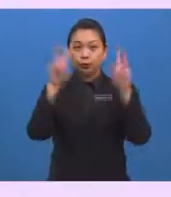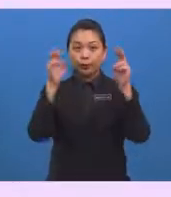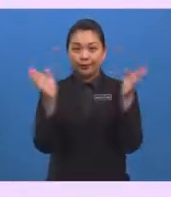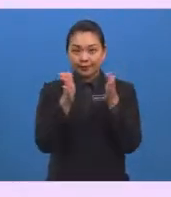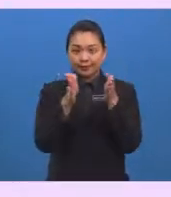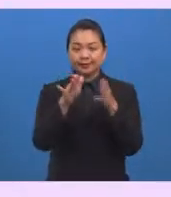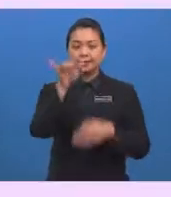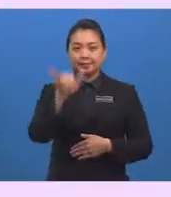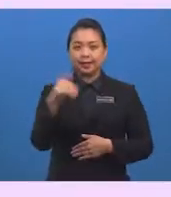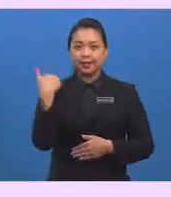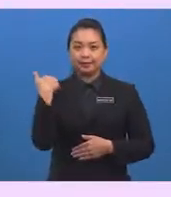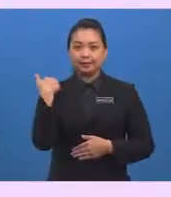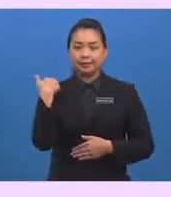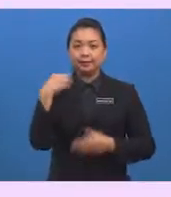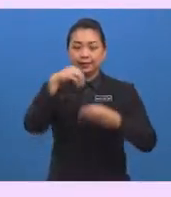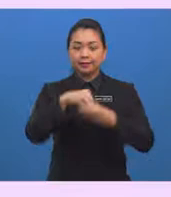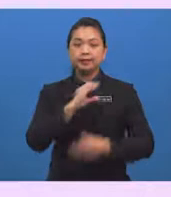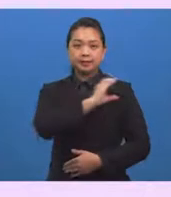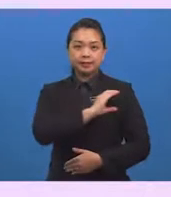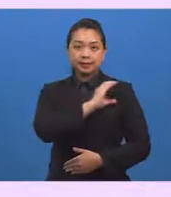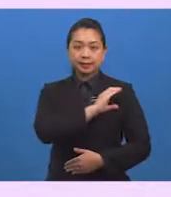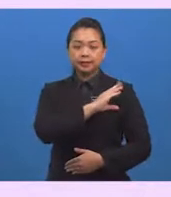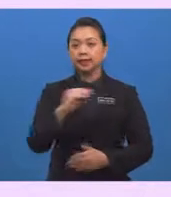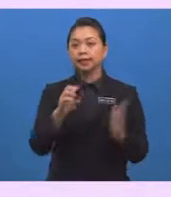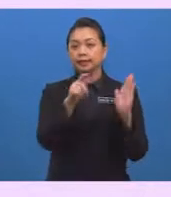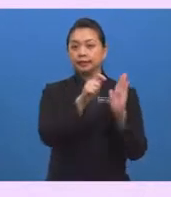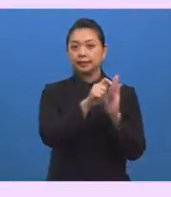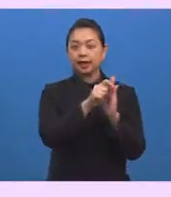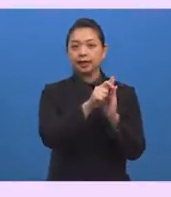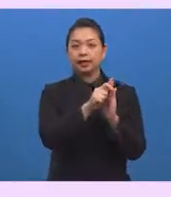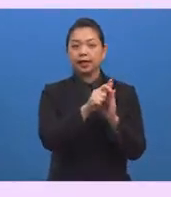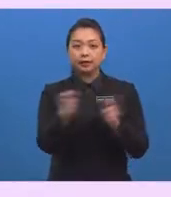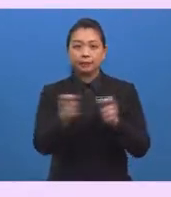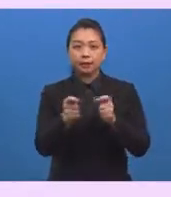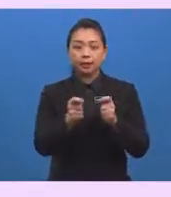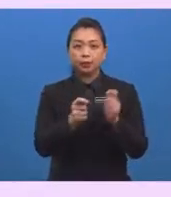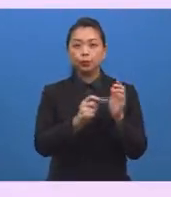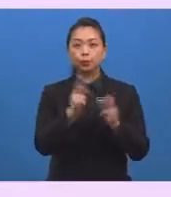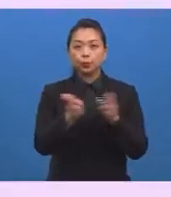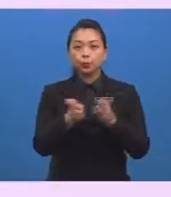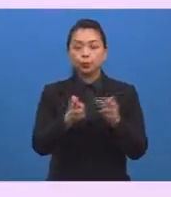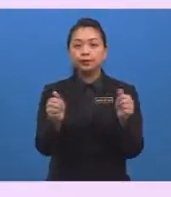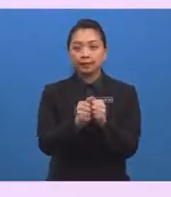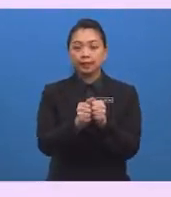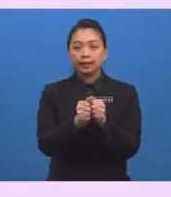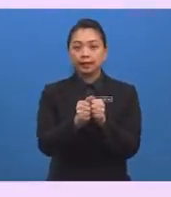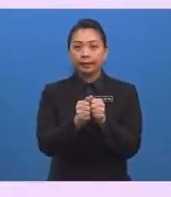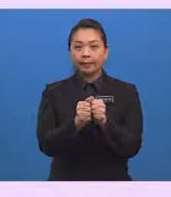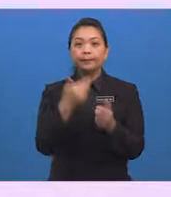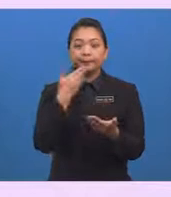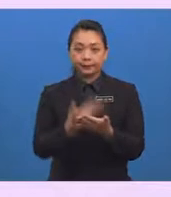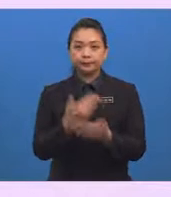yang terdapat dalam tajuk ciri dan prinsip takbir urus baik. Antara subtopik yang